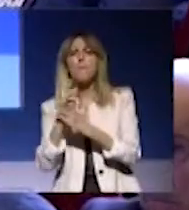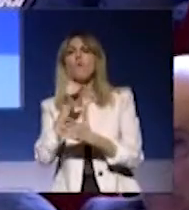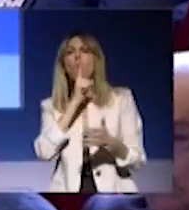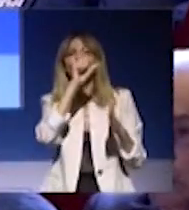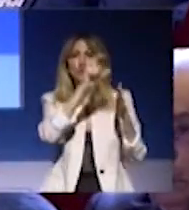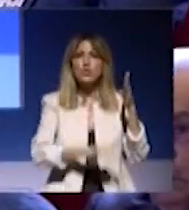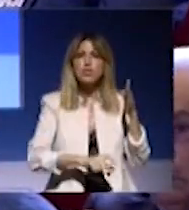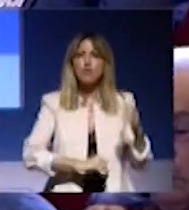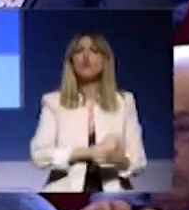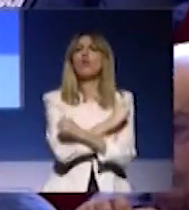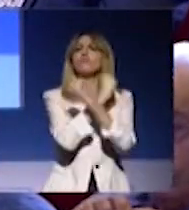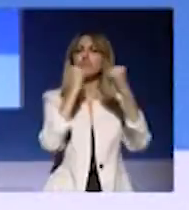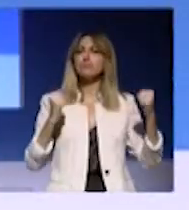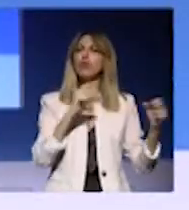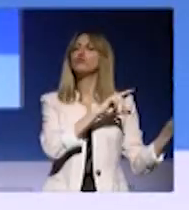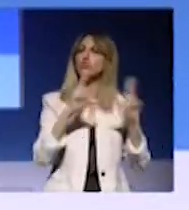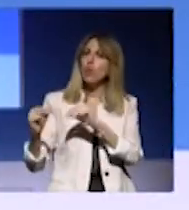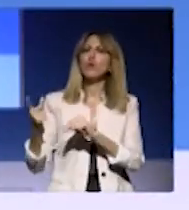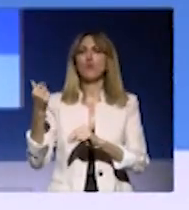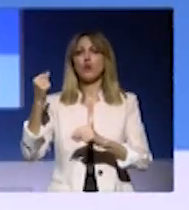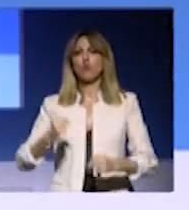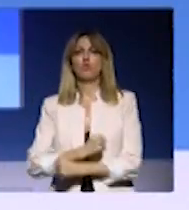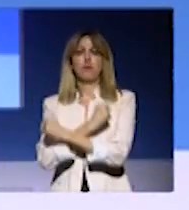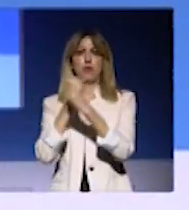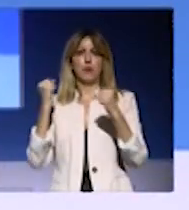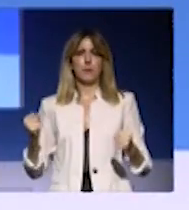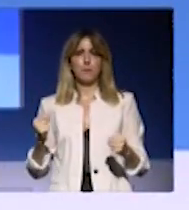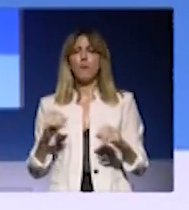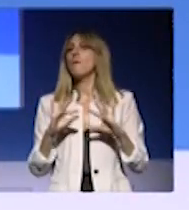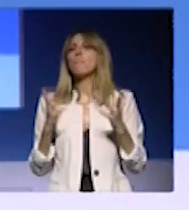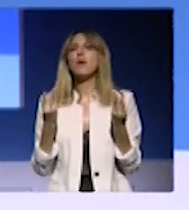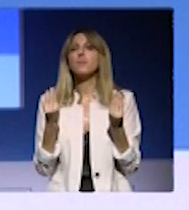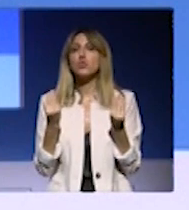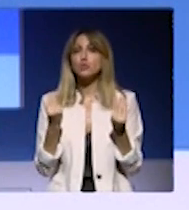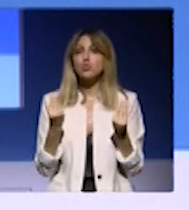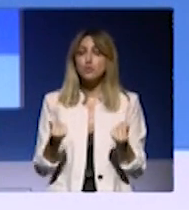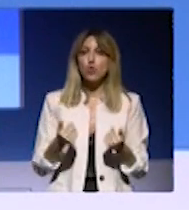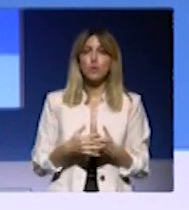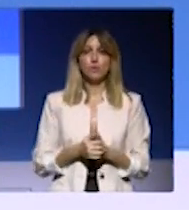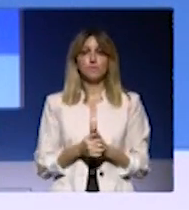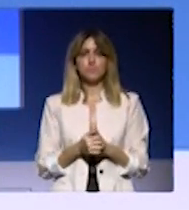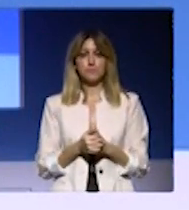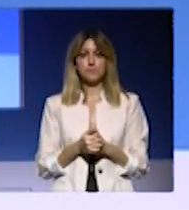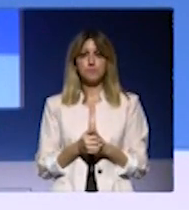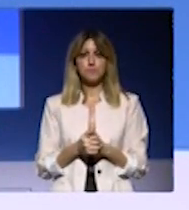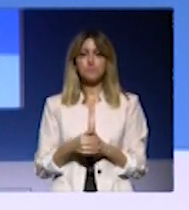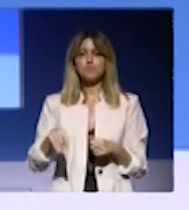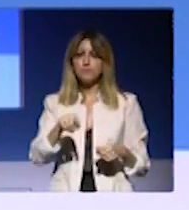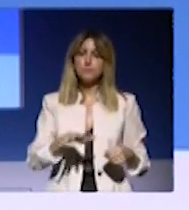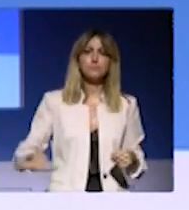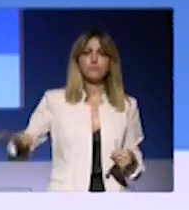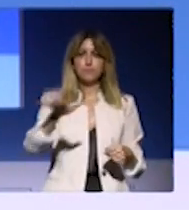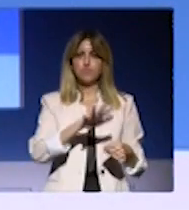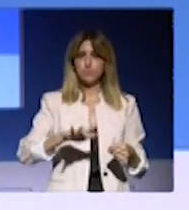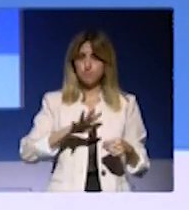Είτε μιλάμε για την αναβάθμιση του προϊόντος που προσφέρει η τοπική ταβέρνα στη Γιάλωβα, η οποία θα είναι υποχρεωμένη